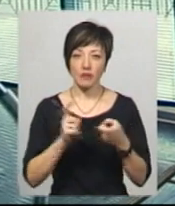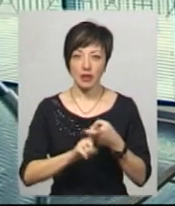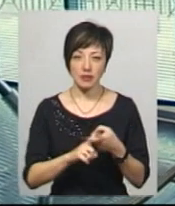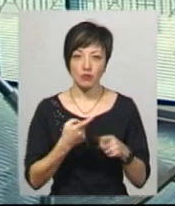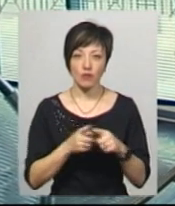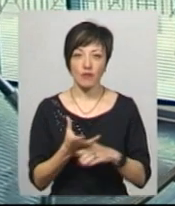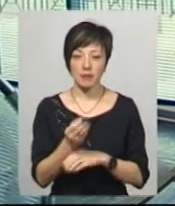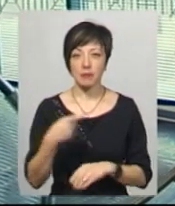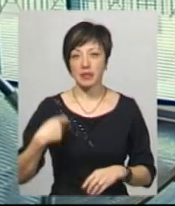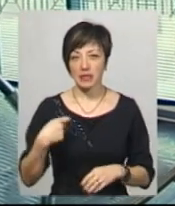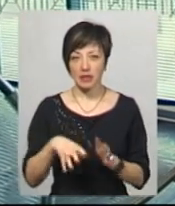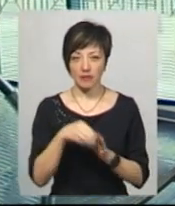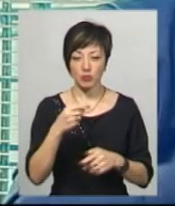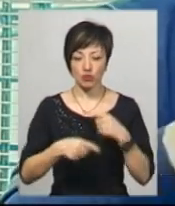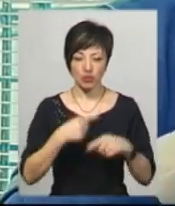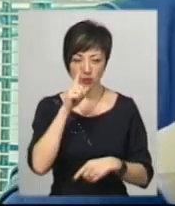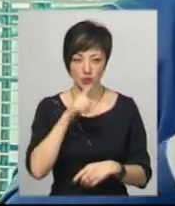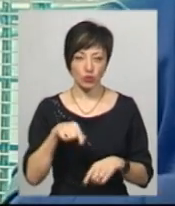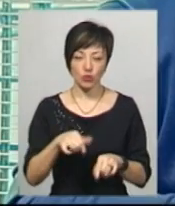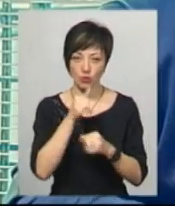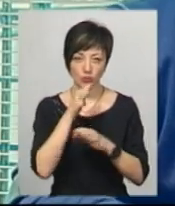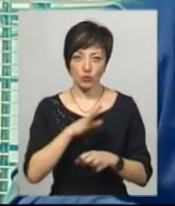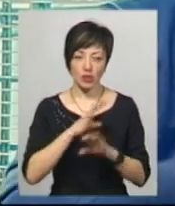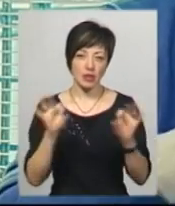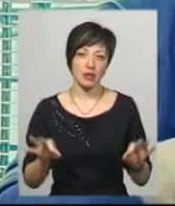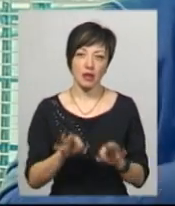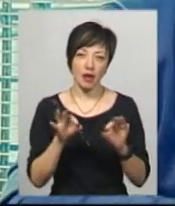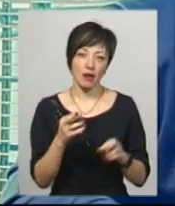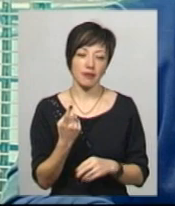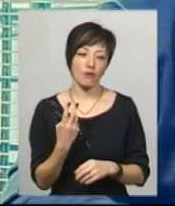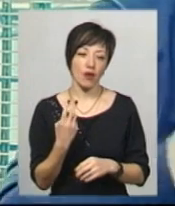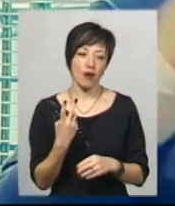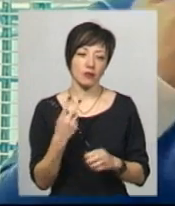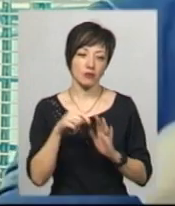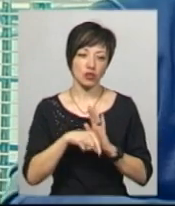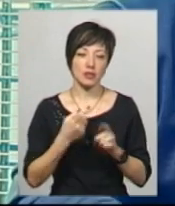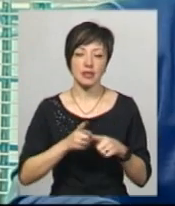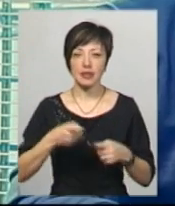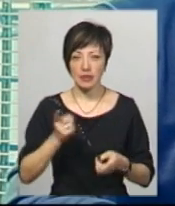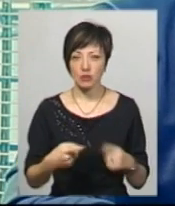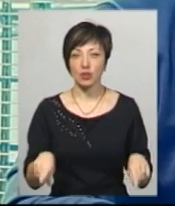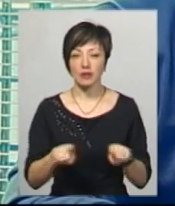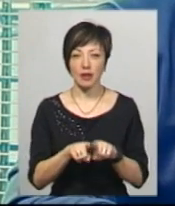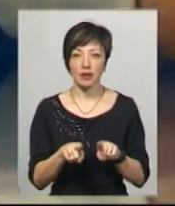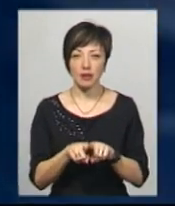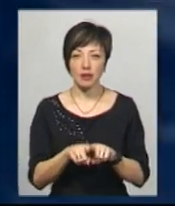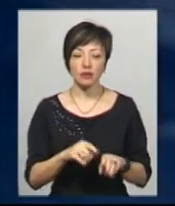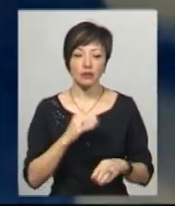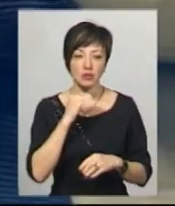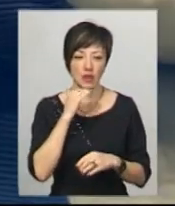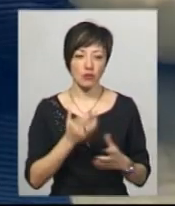президентськими виборами, які відбудуться за місяць. Тут не може бути ніяких там двояких читань. Це дійсно такий